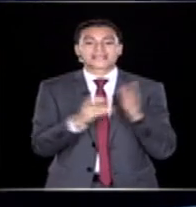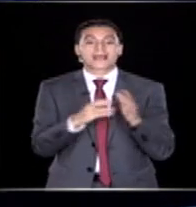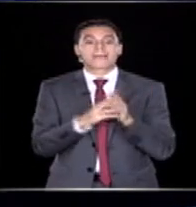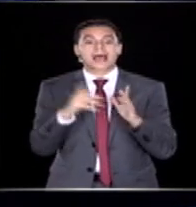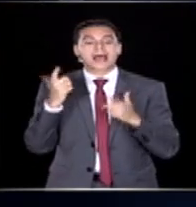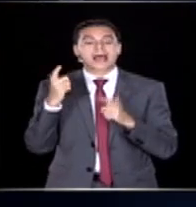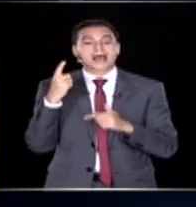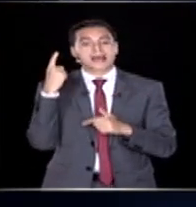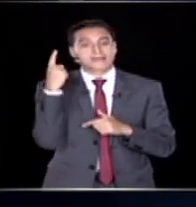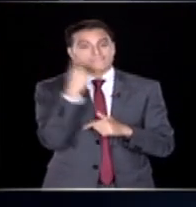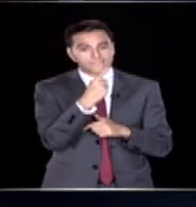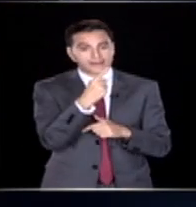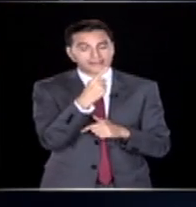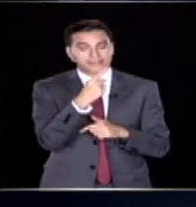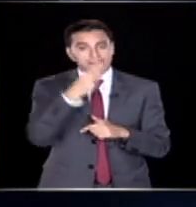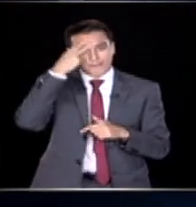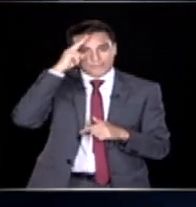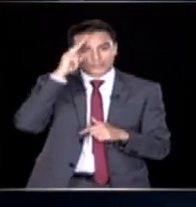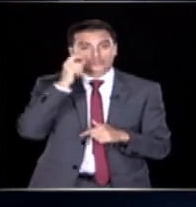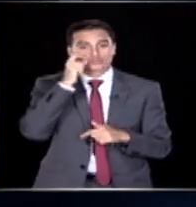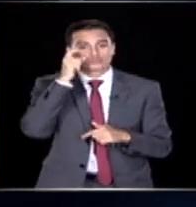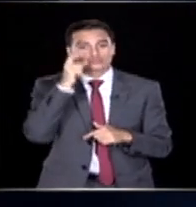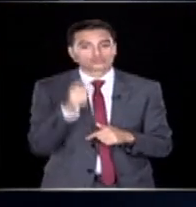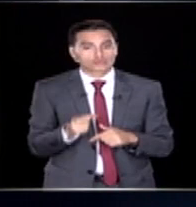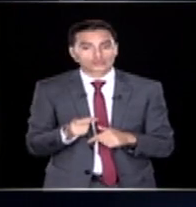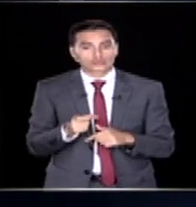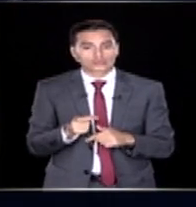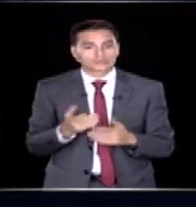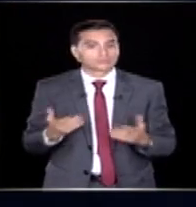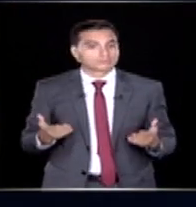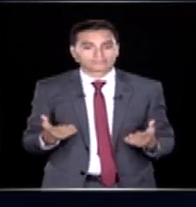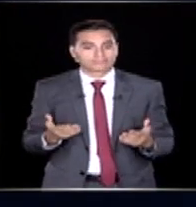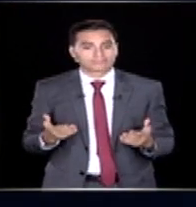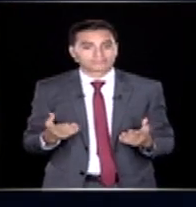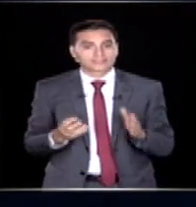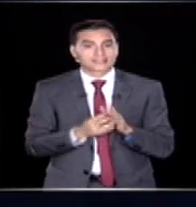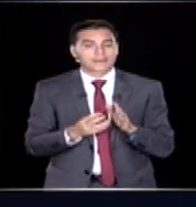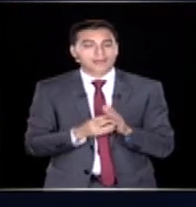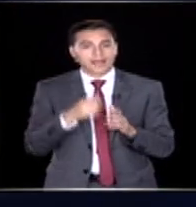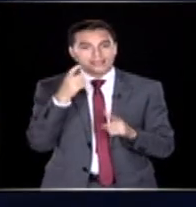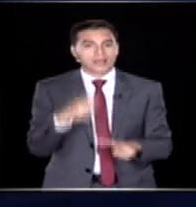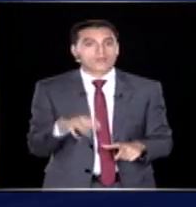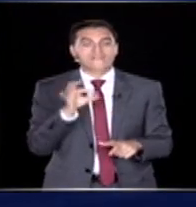الدكتوراه من إحدى الجامعات الإنجليزية، فما هي؟